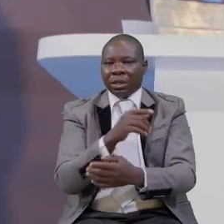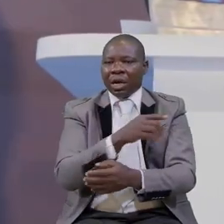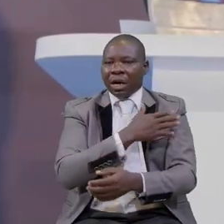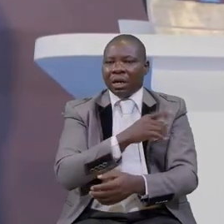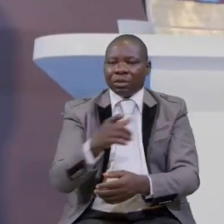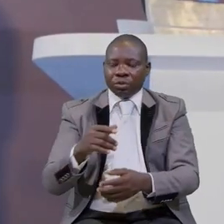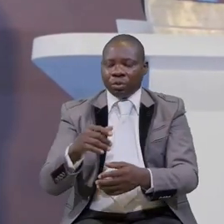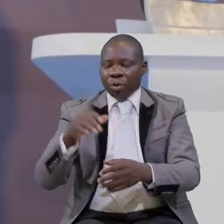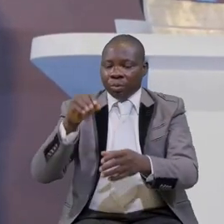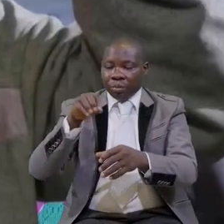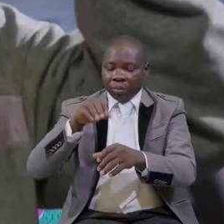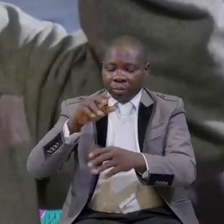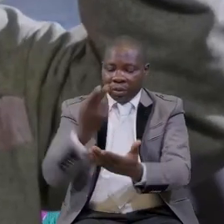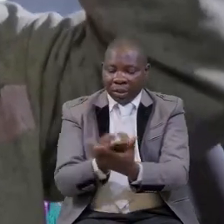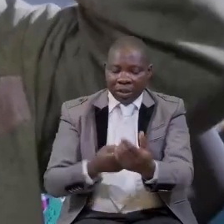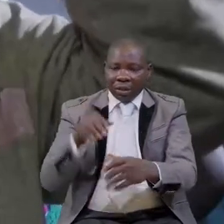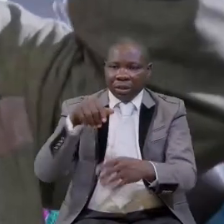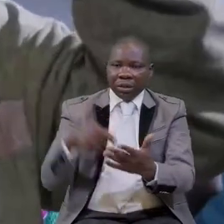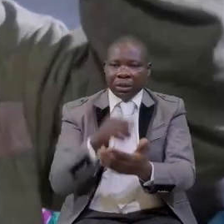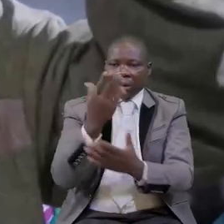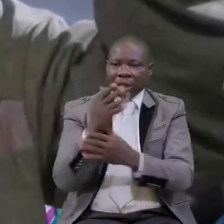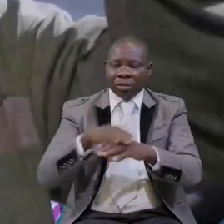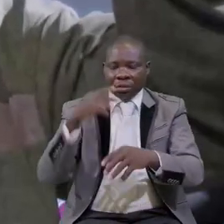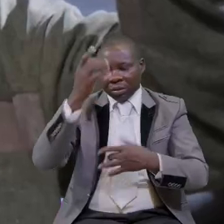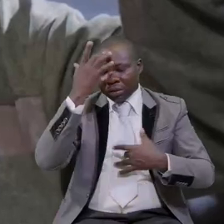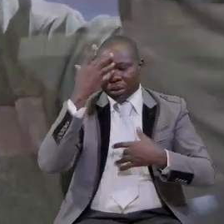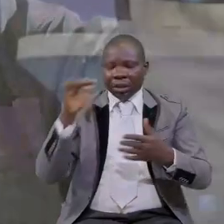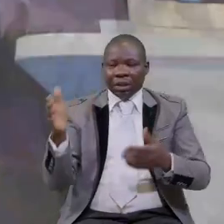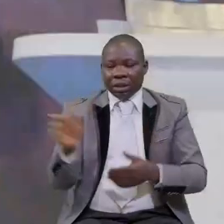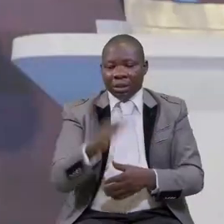vous imposez cette main aux malades, les malades seront guéris.